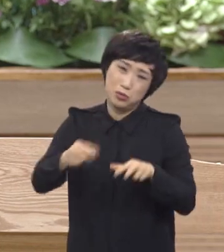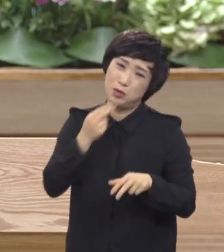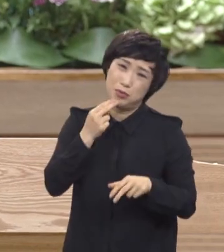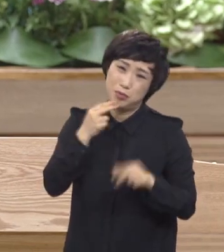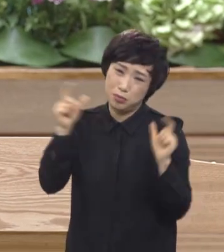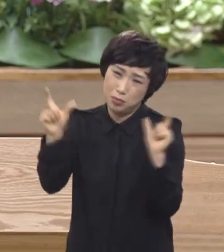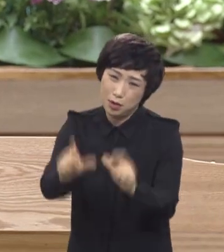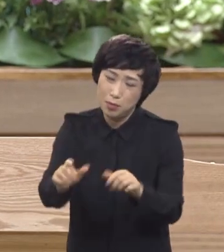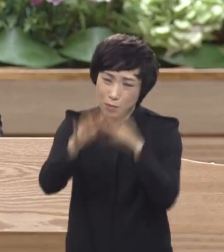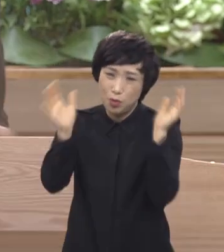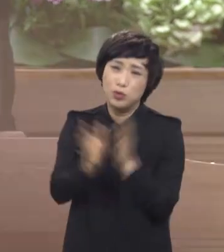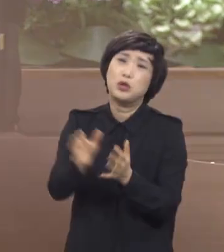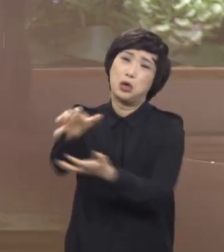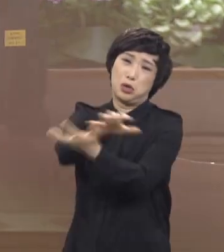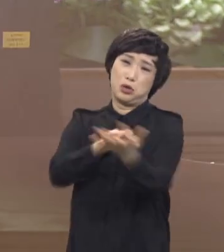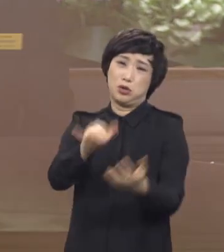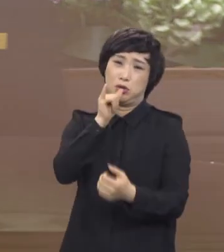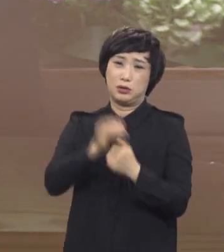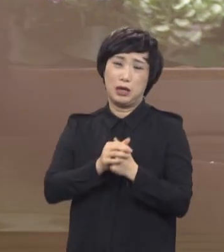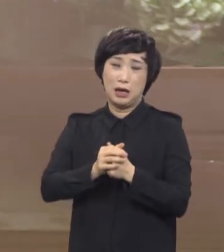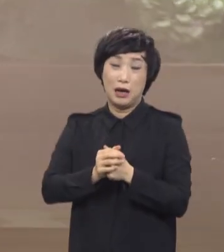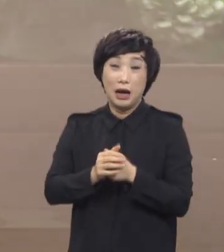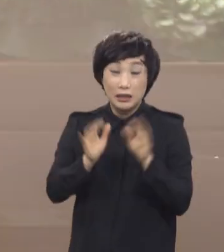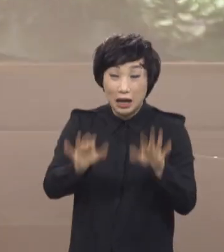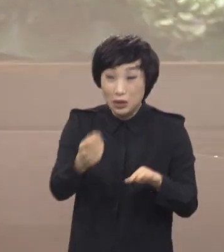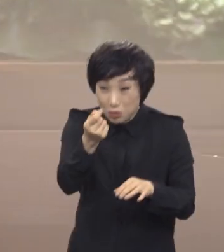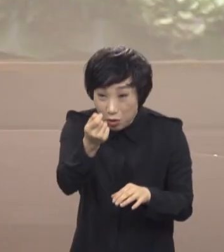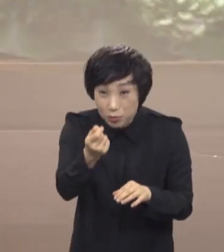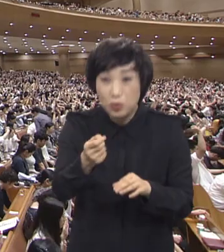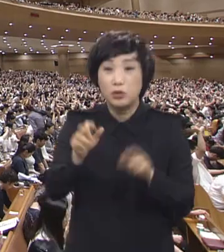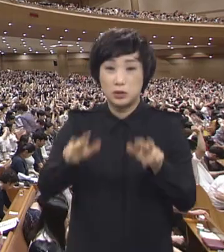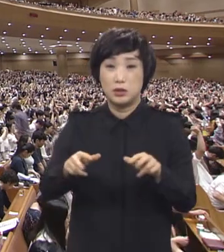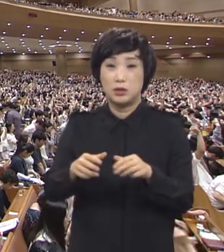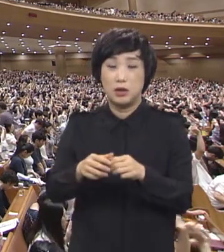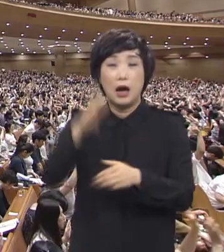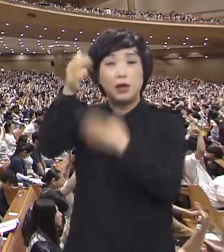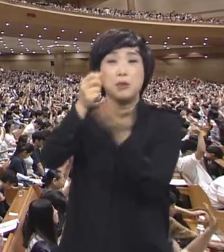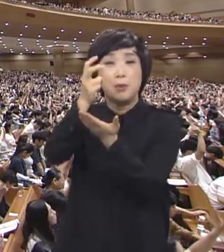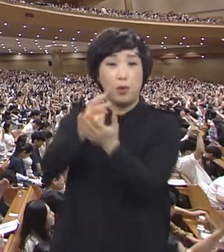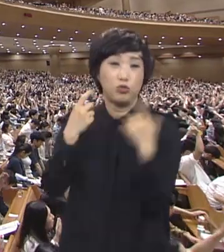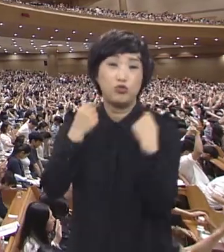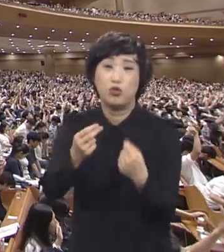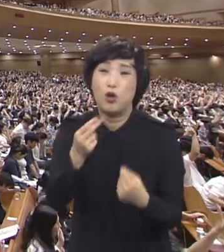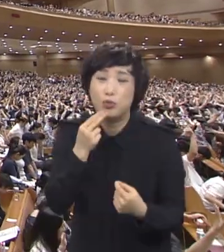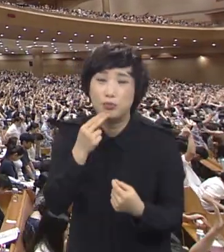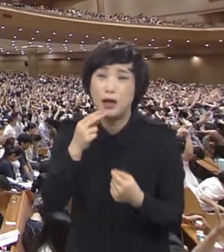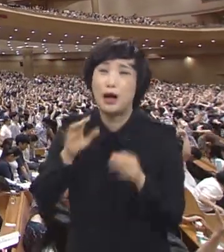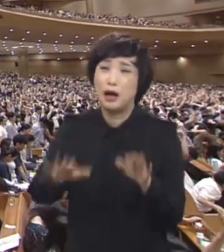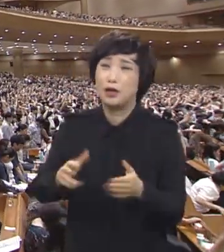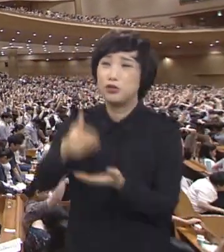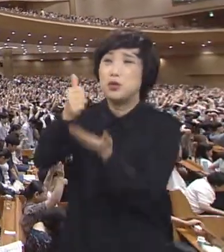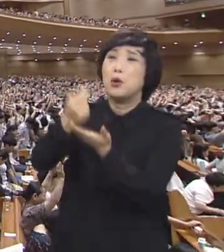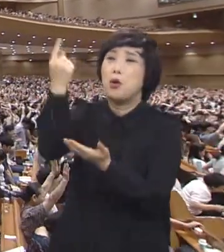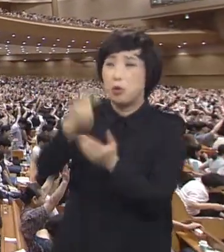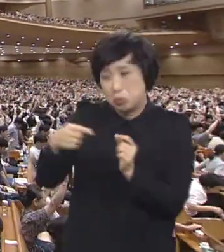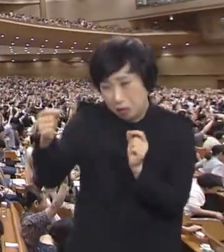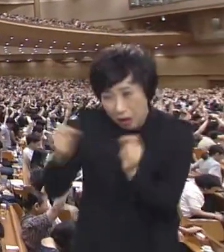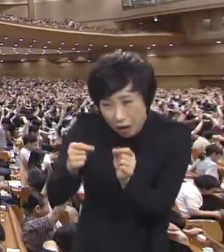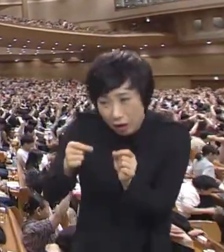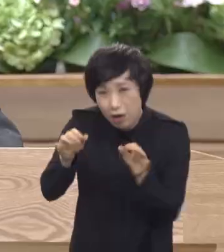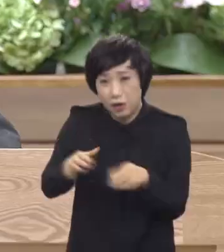다 파산되었습니다 단 하나도 질서가 유지되지 않고 있습니다 주님은 곧 오십니다